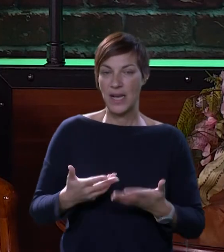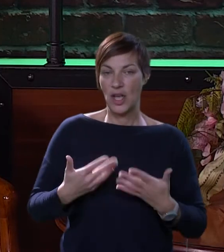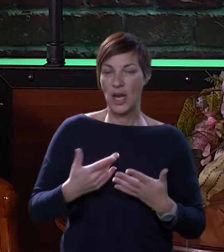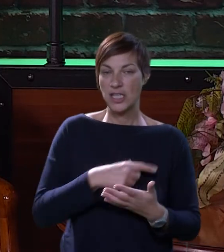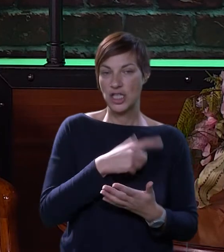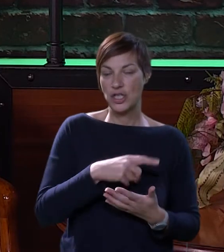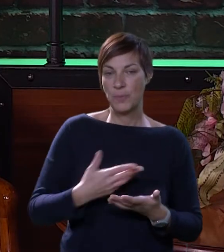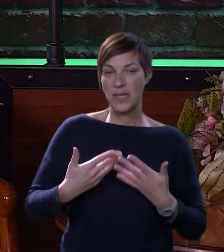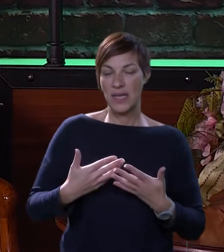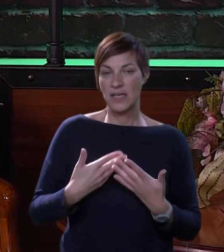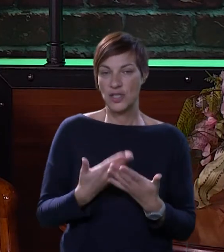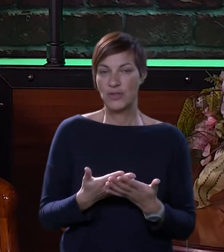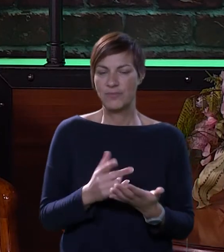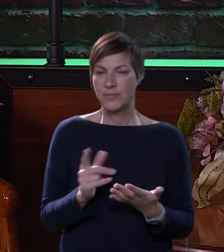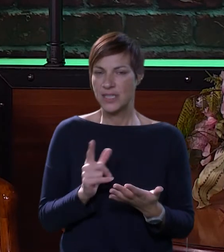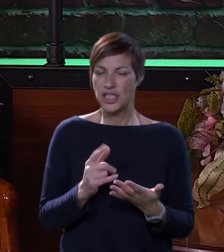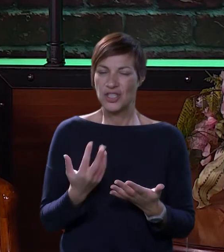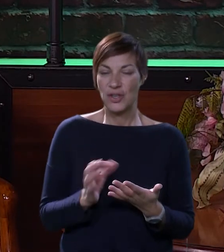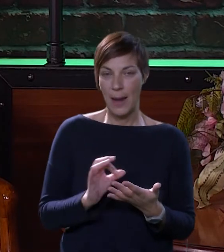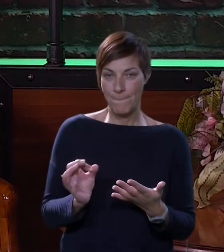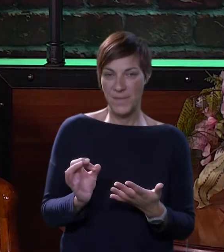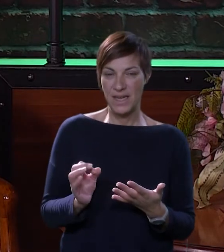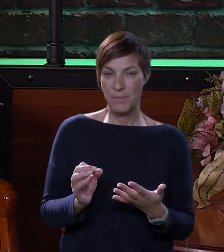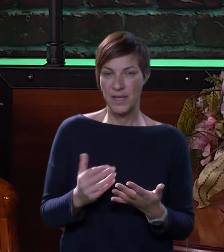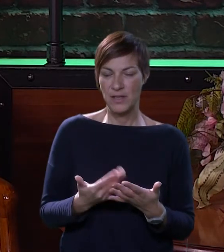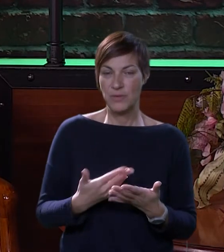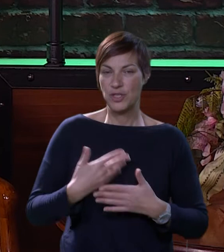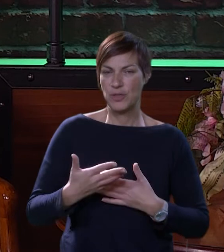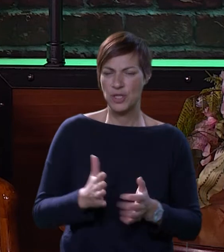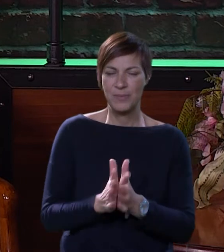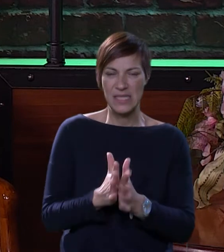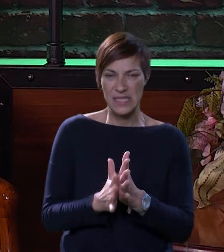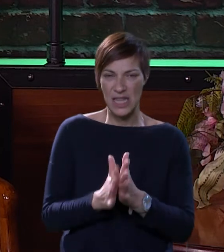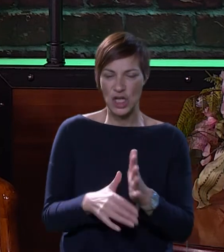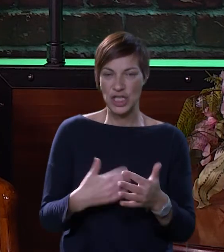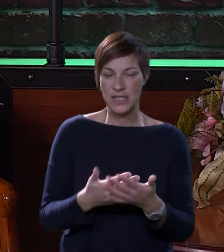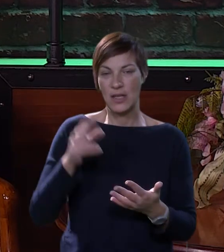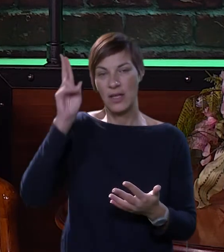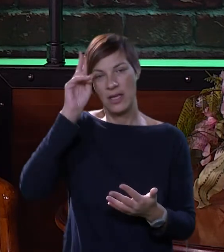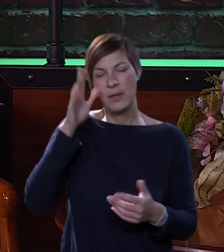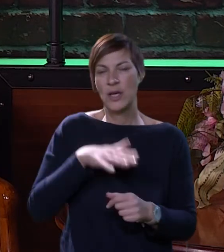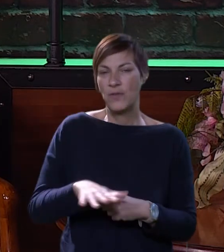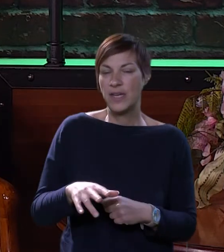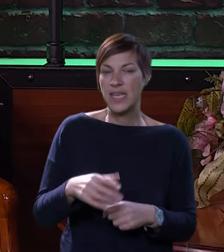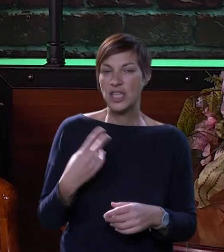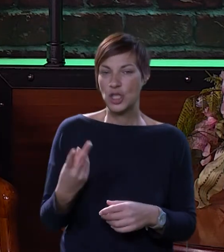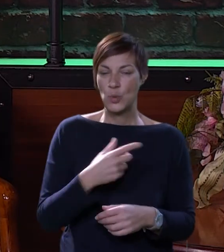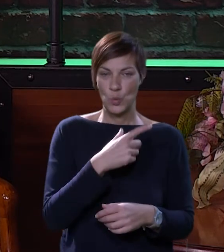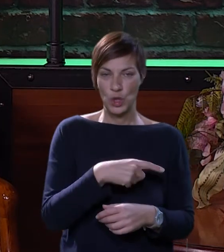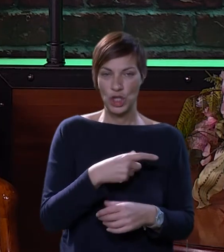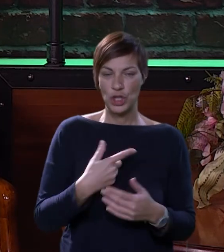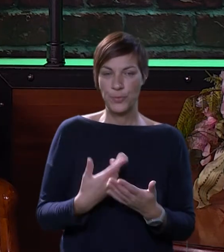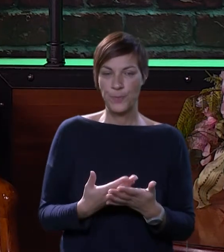lakša ljudima da kažu nešto što nije baš primjereno, što čak može biti i zločesto i može itekako vrijediti i povrijediti